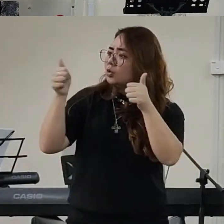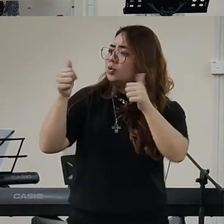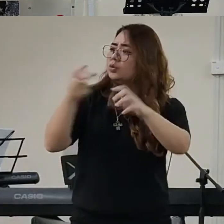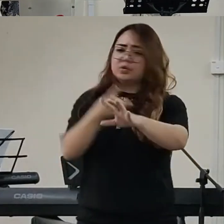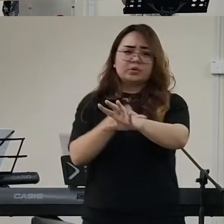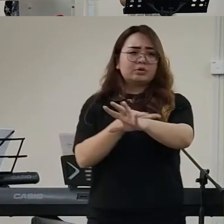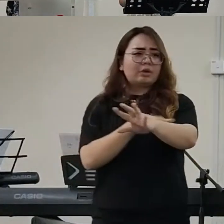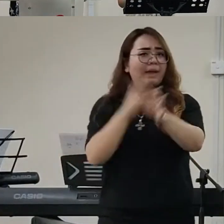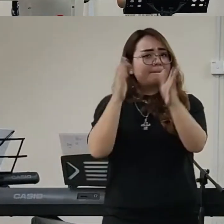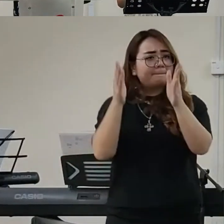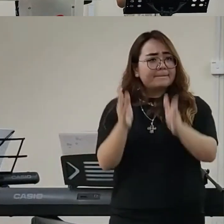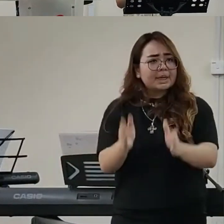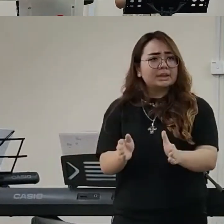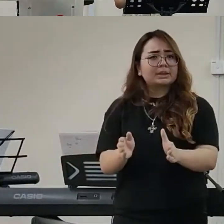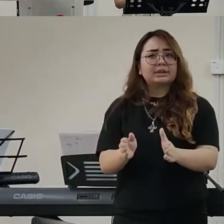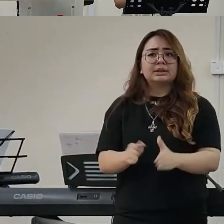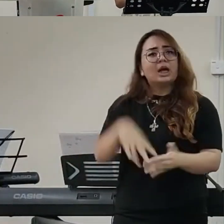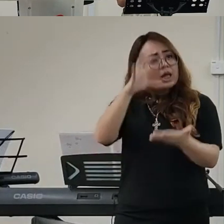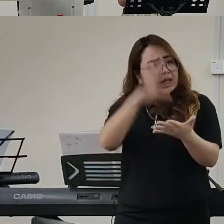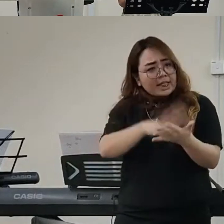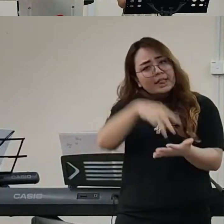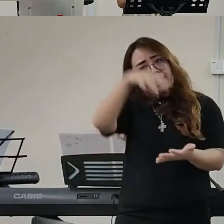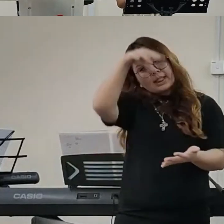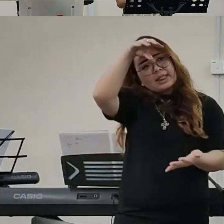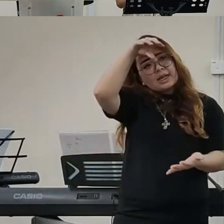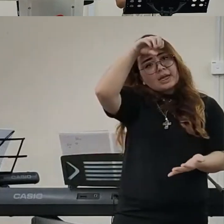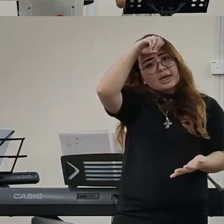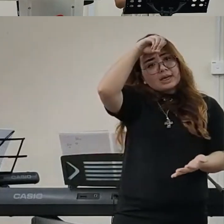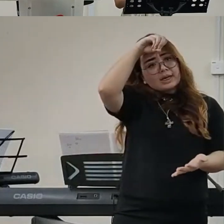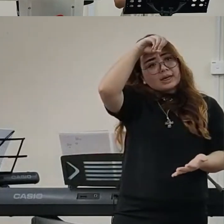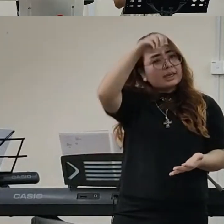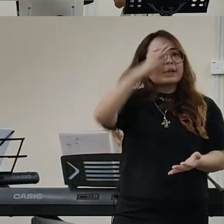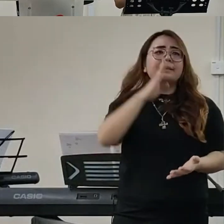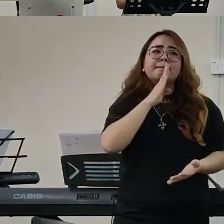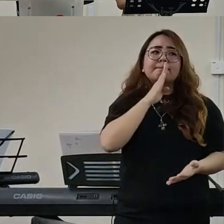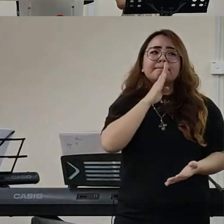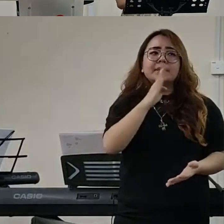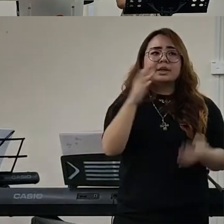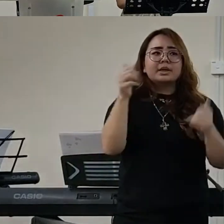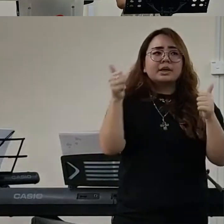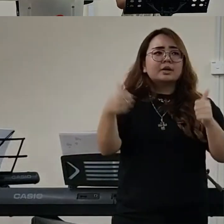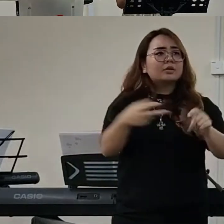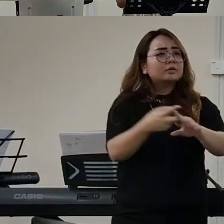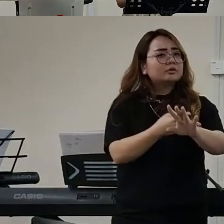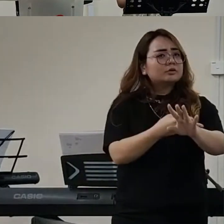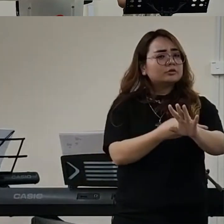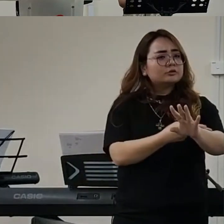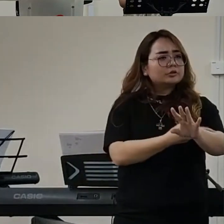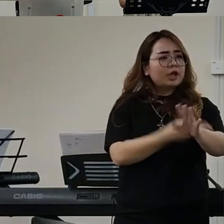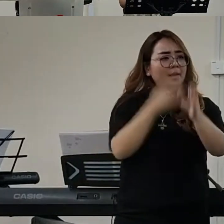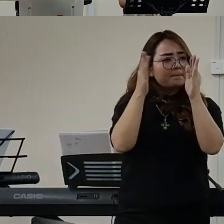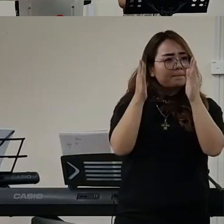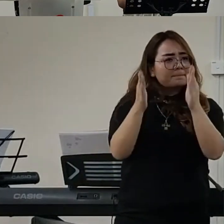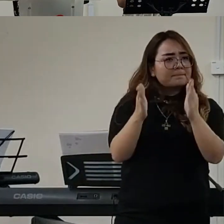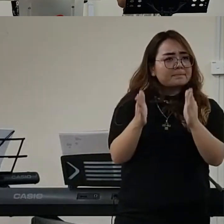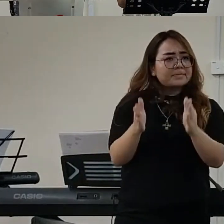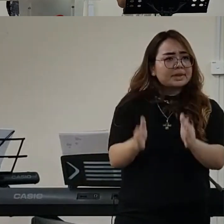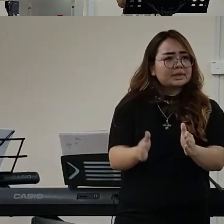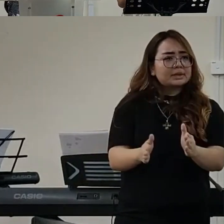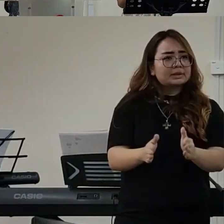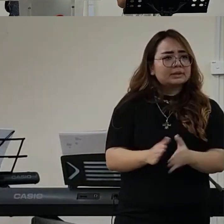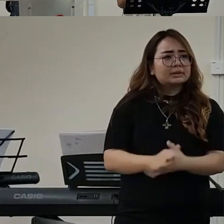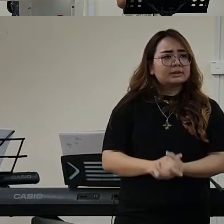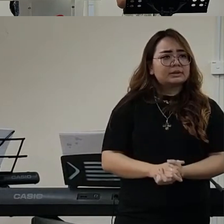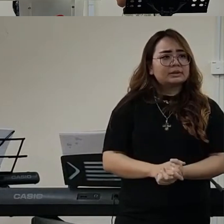attention. 那接下来我们要读的呢，是给那些如果今天你是一个牧养者，你可能是小组组长，你可能是就